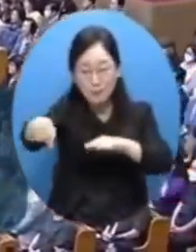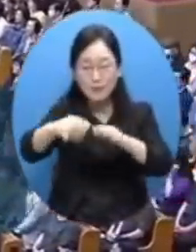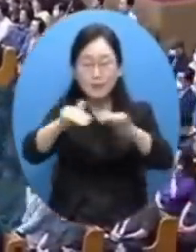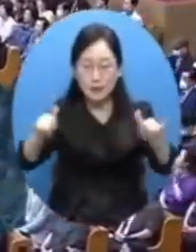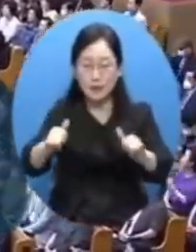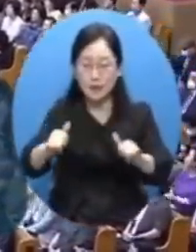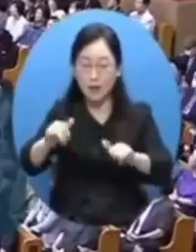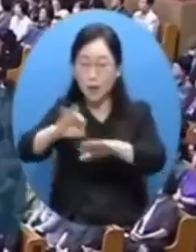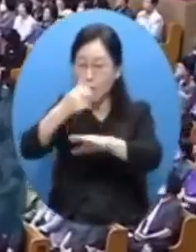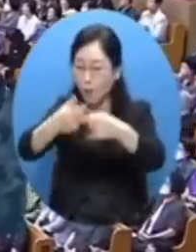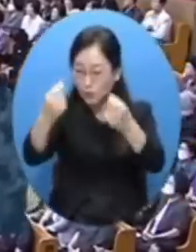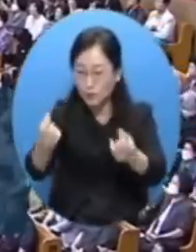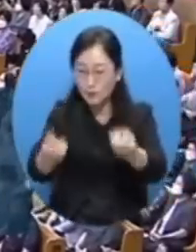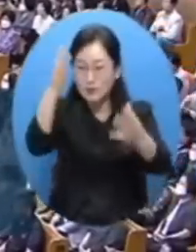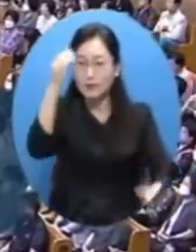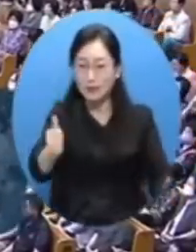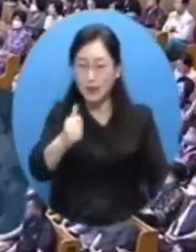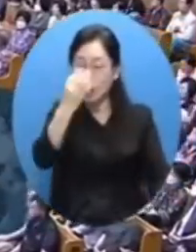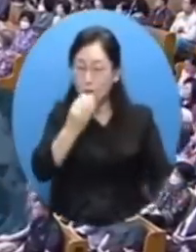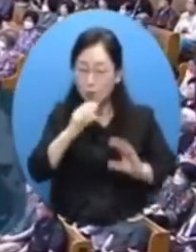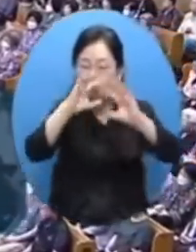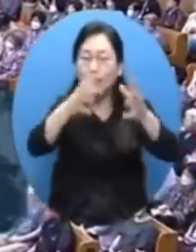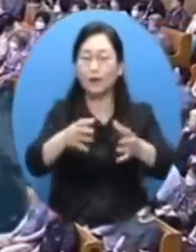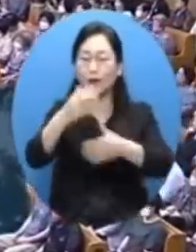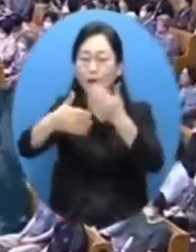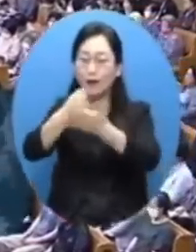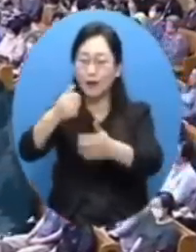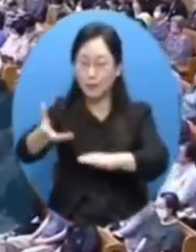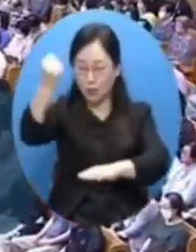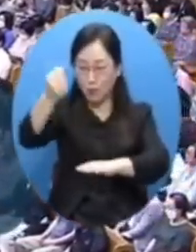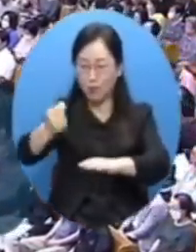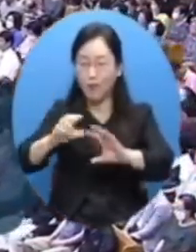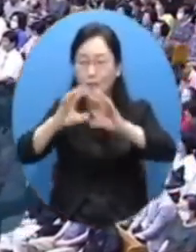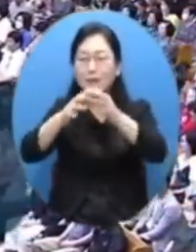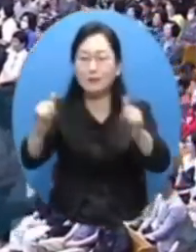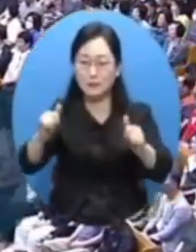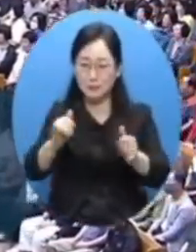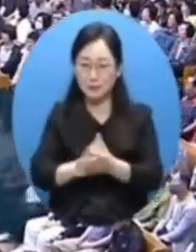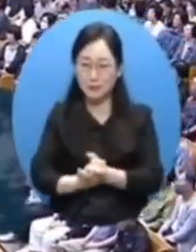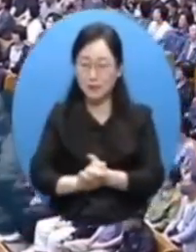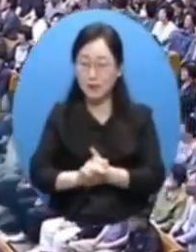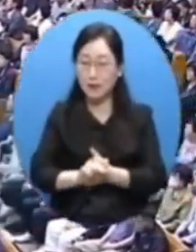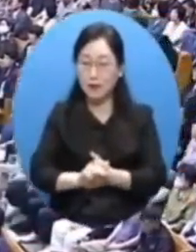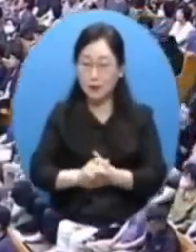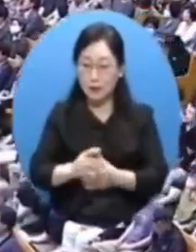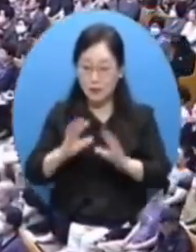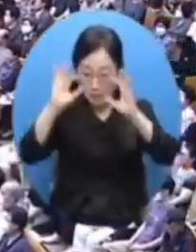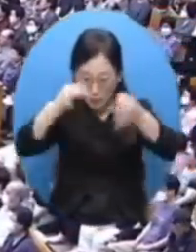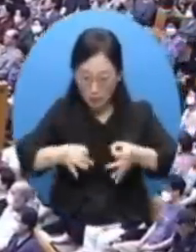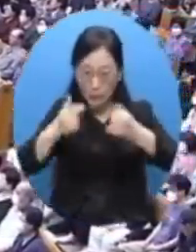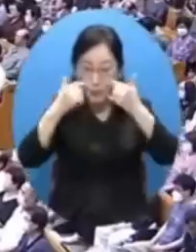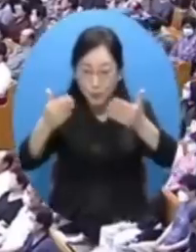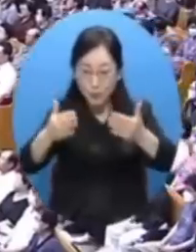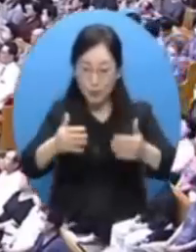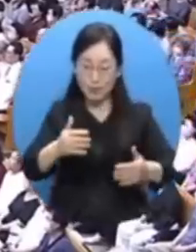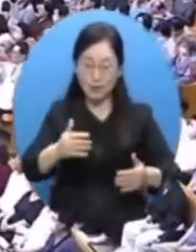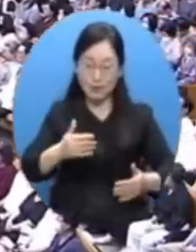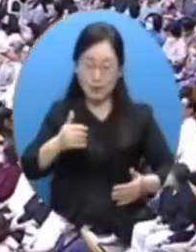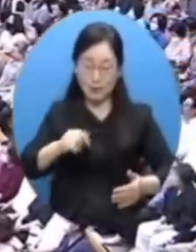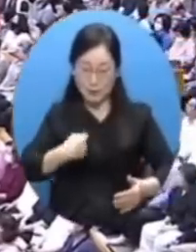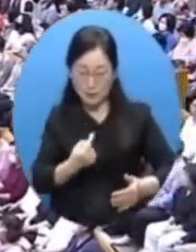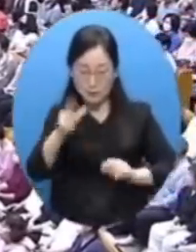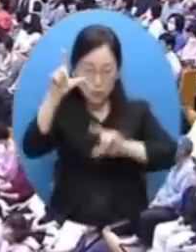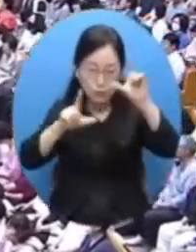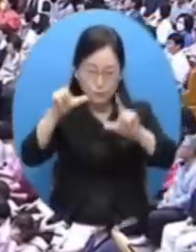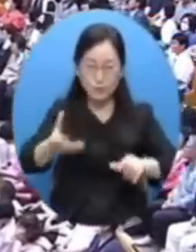왕같은 제사장이요 거룩한 나라요 하나님의 소유가 된 백성인 것입니다. 그러므로 자신에 대한 분명한 자성을 갖고 살아야 되는